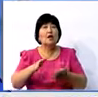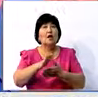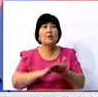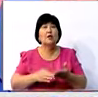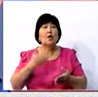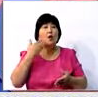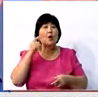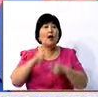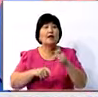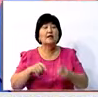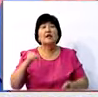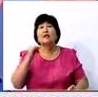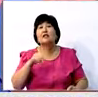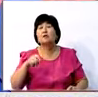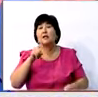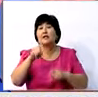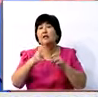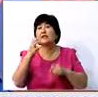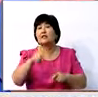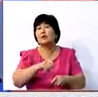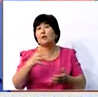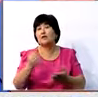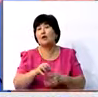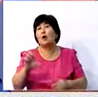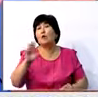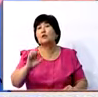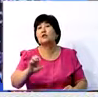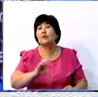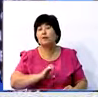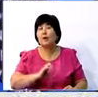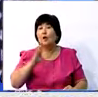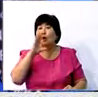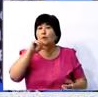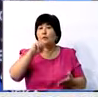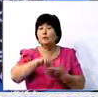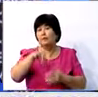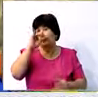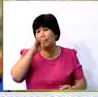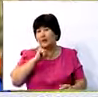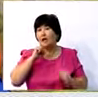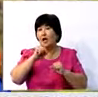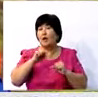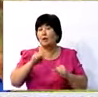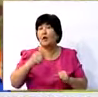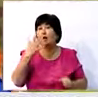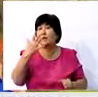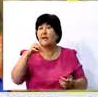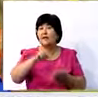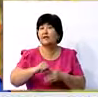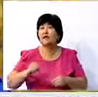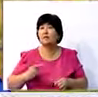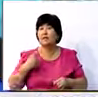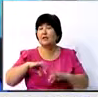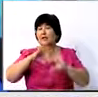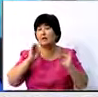легкоатлетка Элина Михина. В беге на 400 метров завоевала бронзовую медаль. Успешно выступают казахстанские боксеры. Пятеро мастеров кожаной